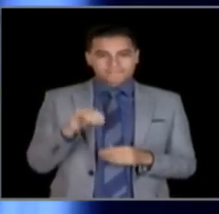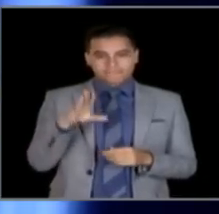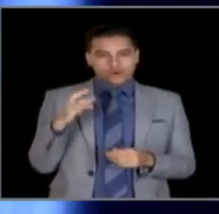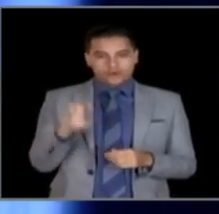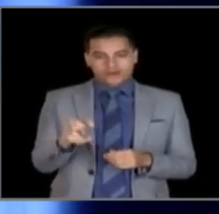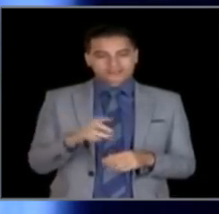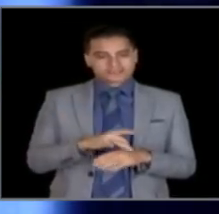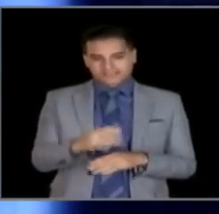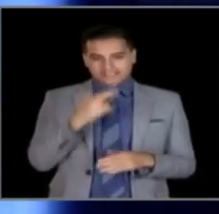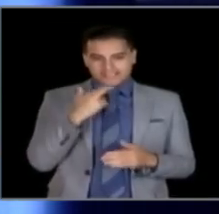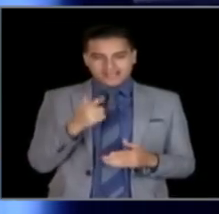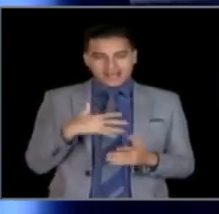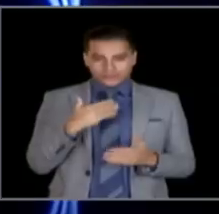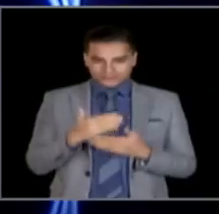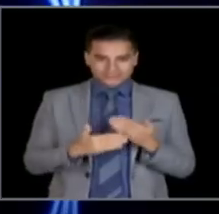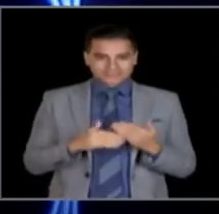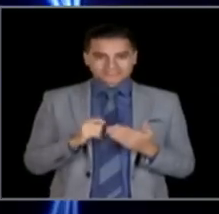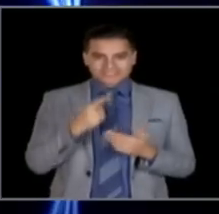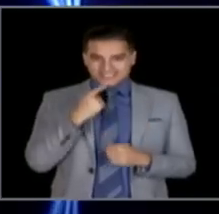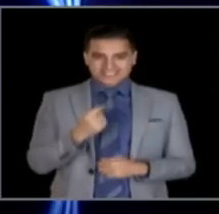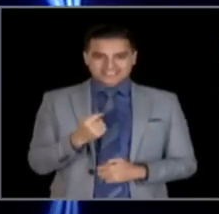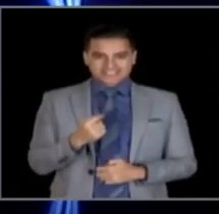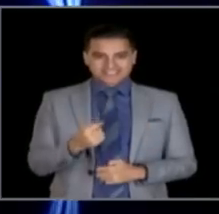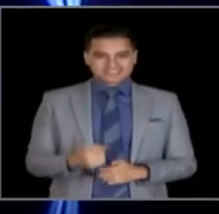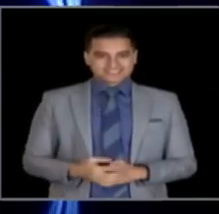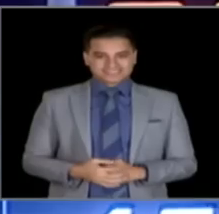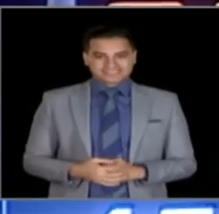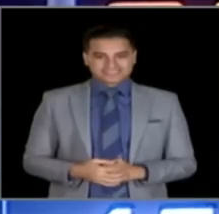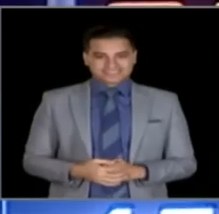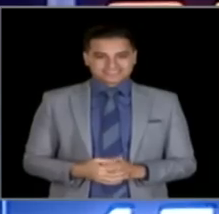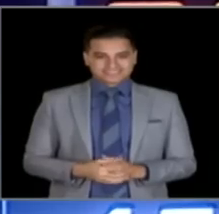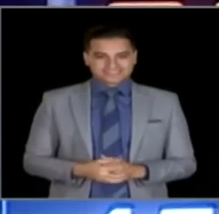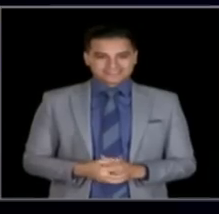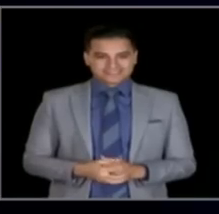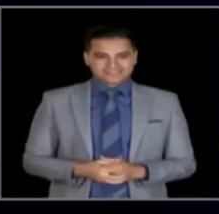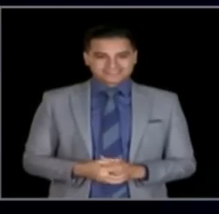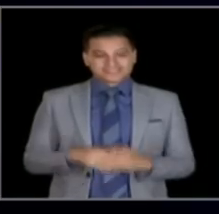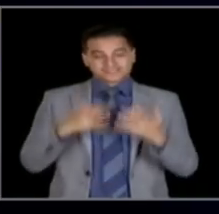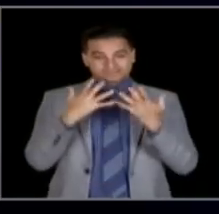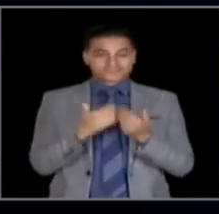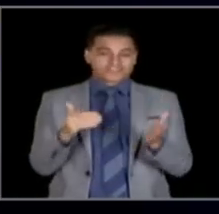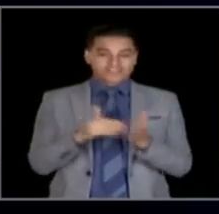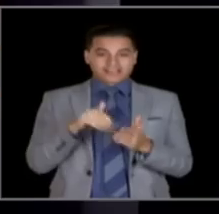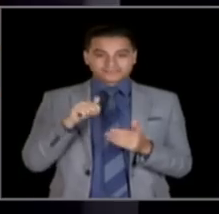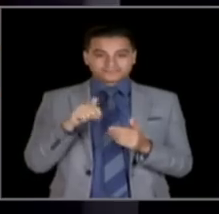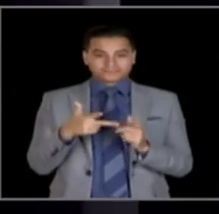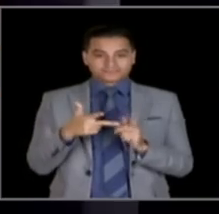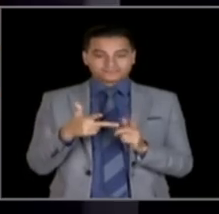هارد لك سنه، كنت محتاجه تصرعي سنه سنه. النتيجه في نهايه